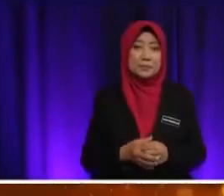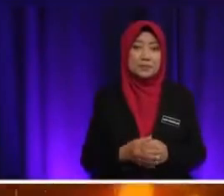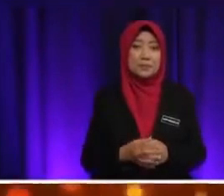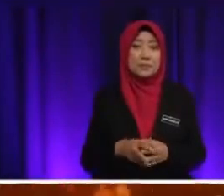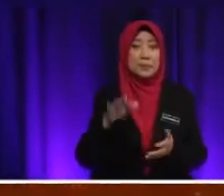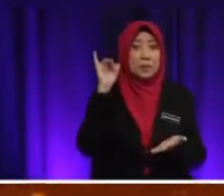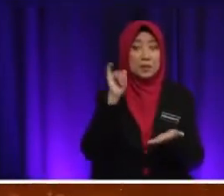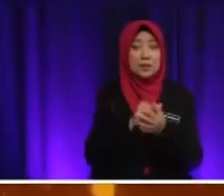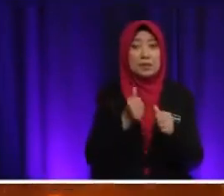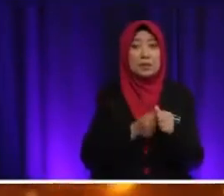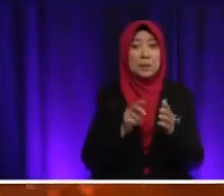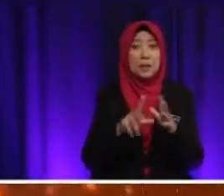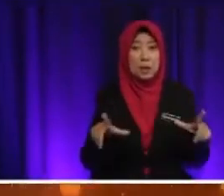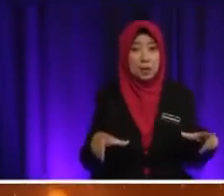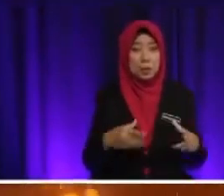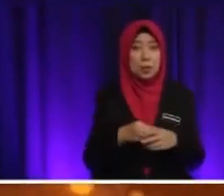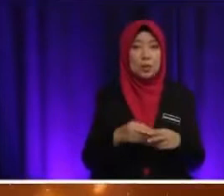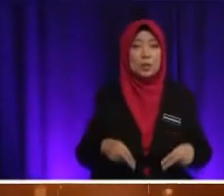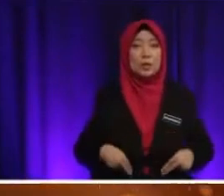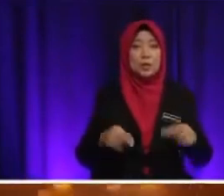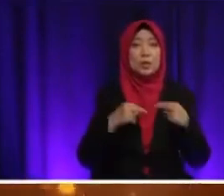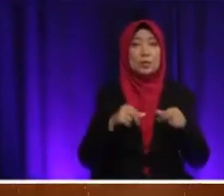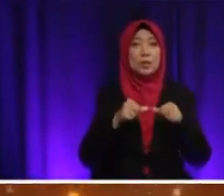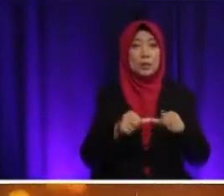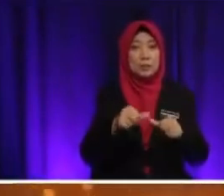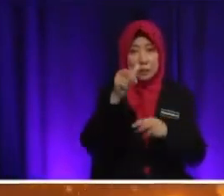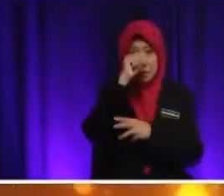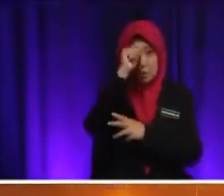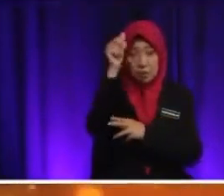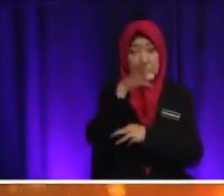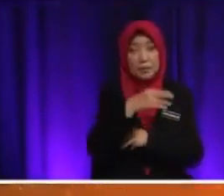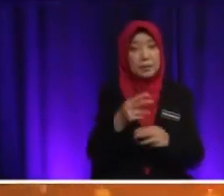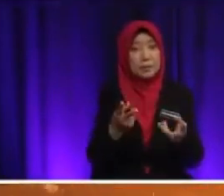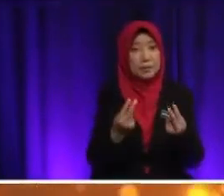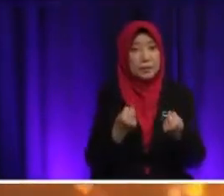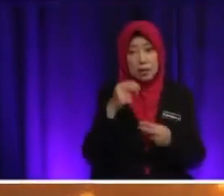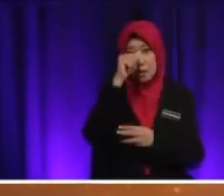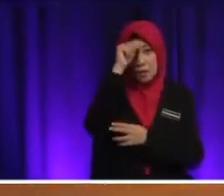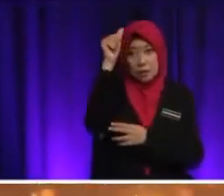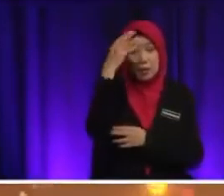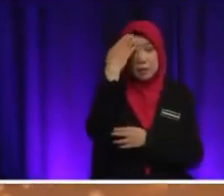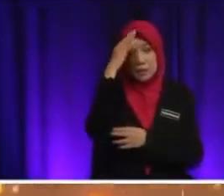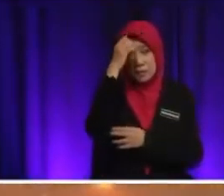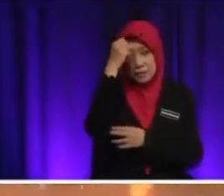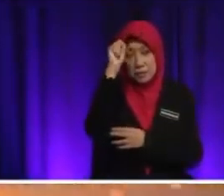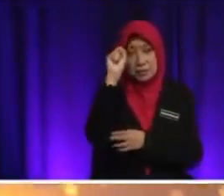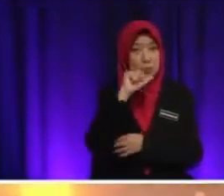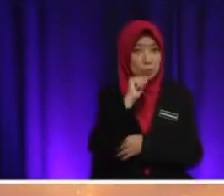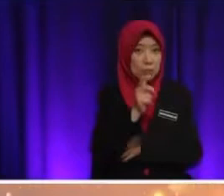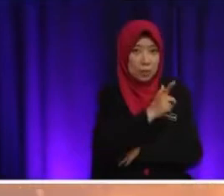Meyakini setiap yang berlaku dalam kehidupan mengikut ketetapan Allah dan kehendak Allah yang maha bijaksana. Okey, bukan malas, ha? Bukan malas merancang.